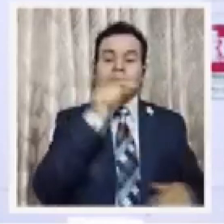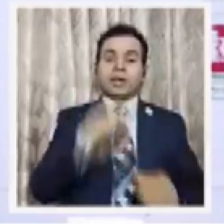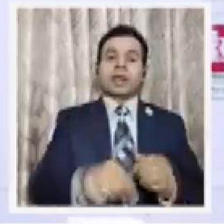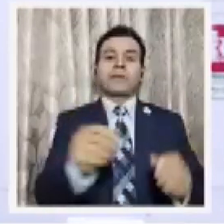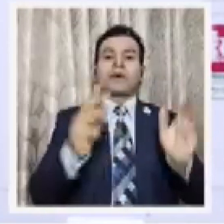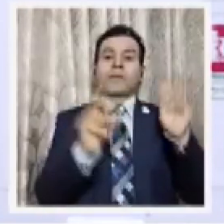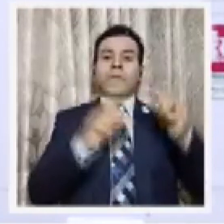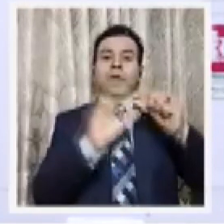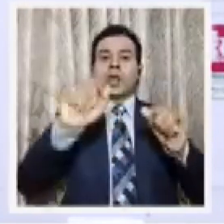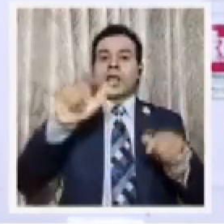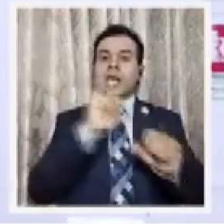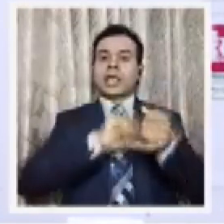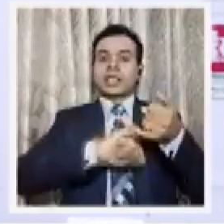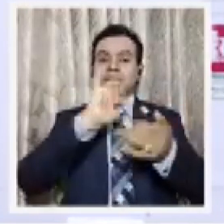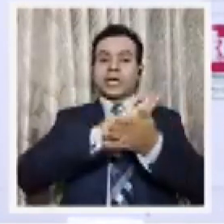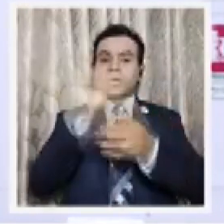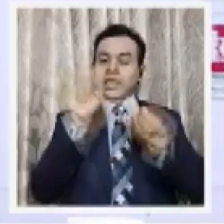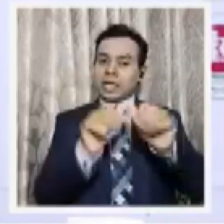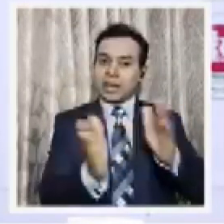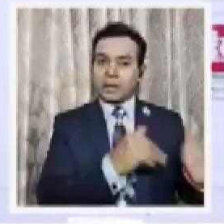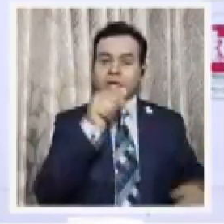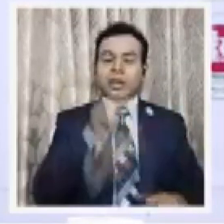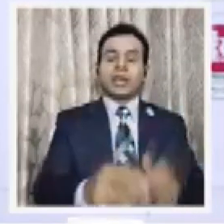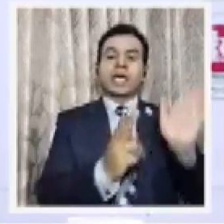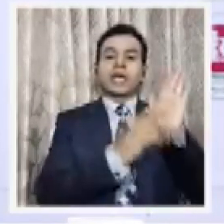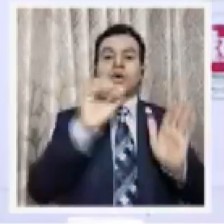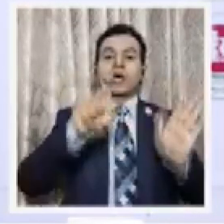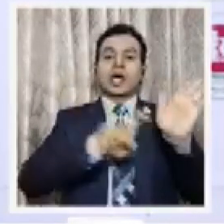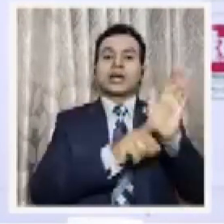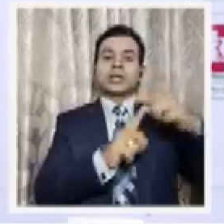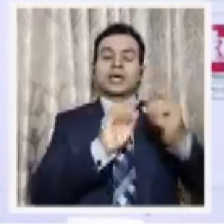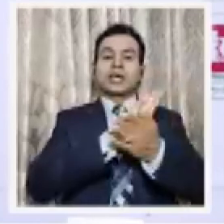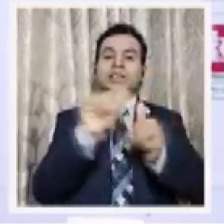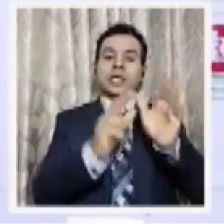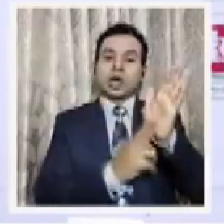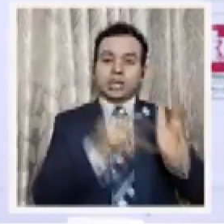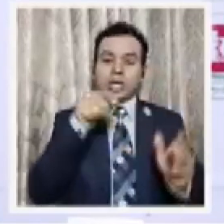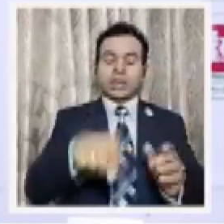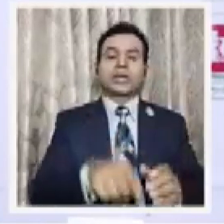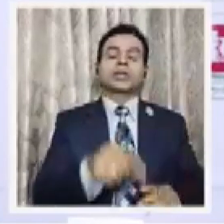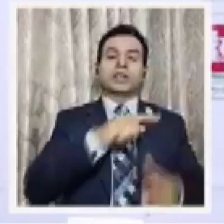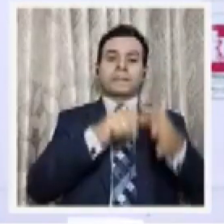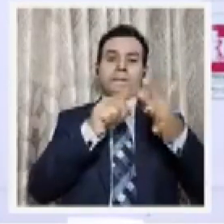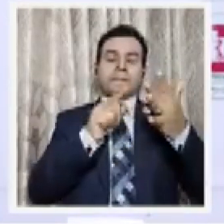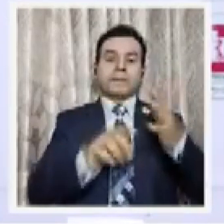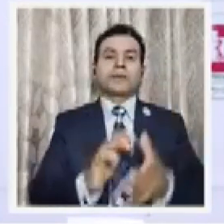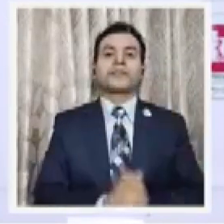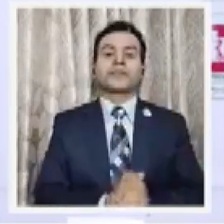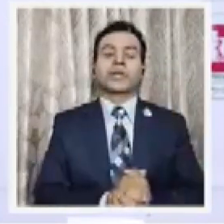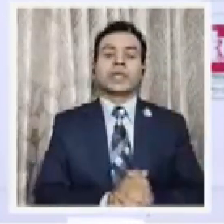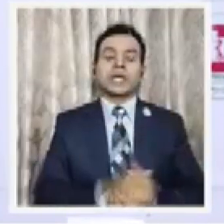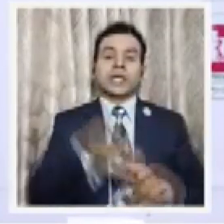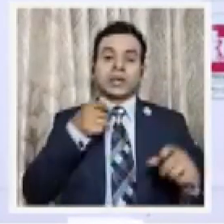অস্ট্রেলিয়া, নিউজিল্যান্ড, গিয়াম, ফ্রেঞ্চ পলিনেশিয়া এবং নর্দার্ন ম্যারিনিয়া আইল্যান্ড।